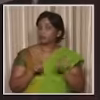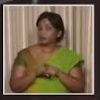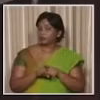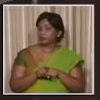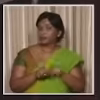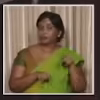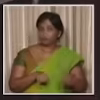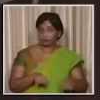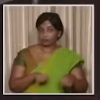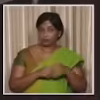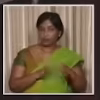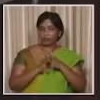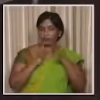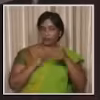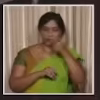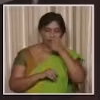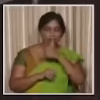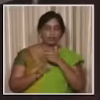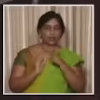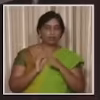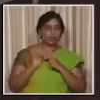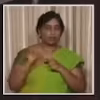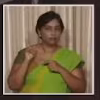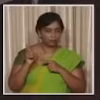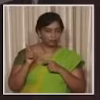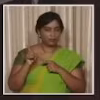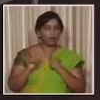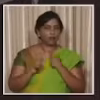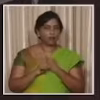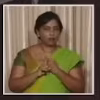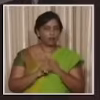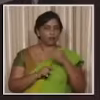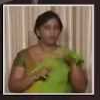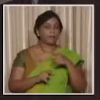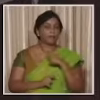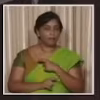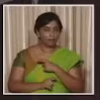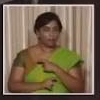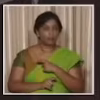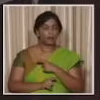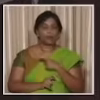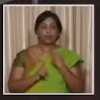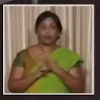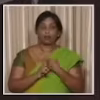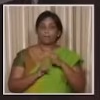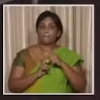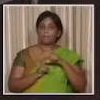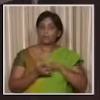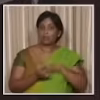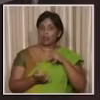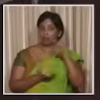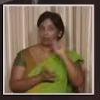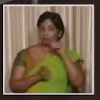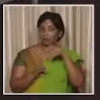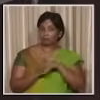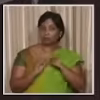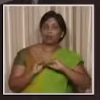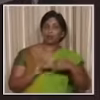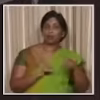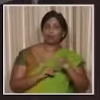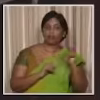නෙවෙයි මේ දැනටත් වෙන ලොකු වංචාවක් ඉඹුල් ගස්වාඩිය කටාන කියන ප්‍රදේශයේ කටාන ප්‍රාදේශීය ලේකම් කාර්යාලයට අල්ලපු